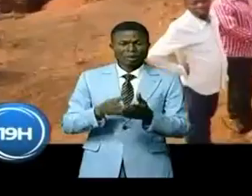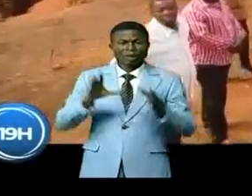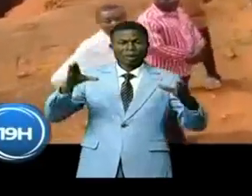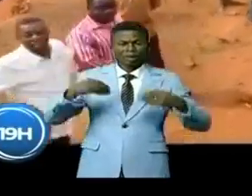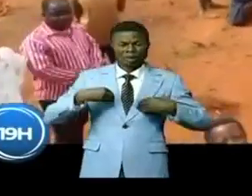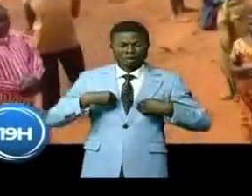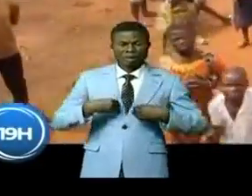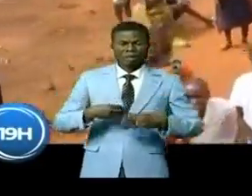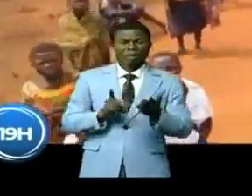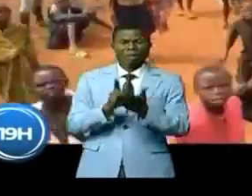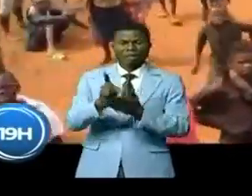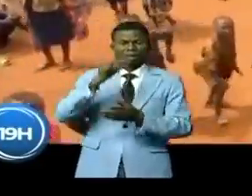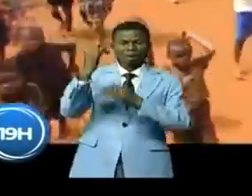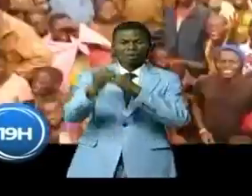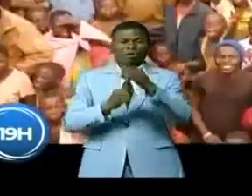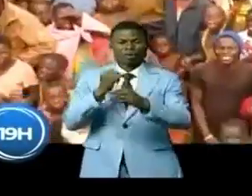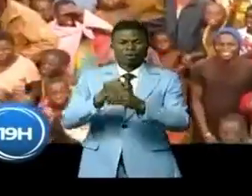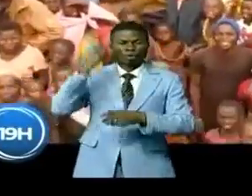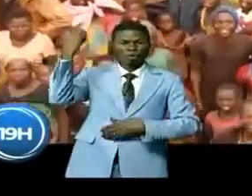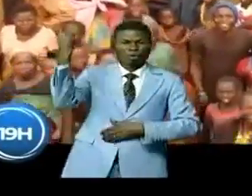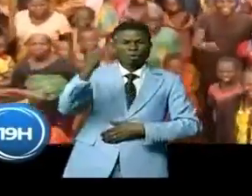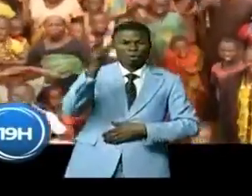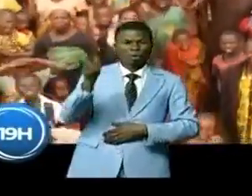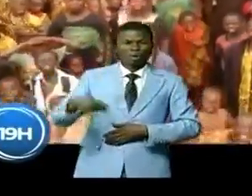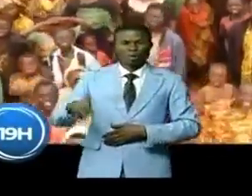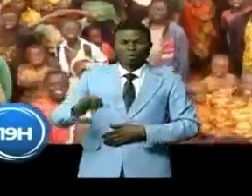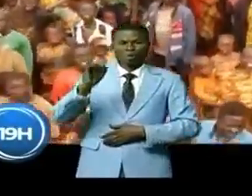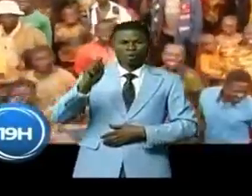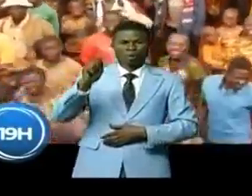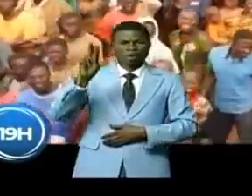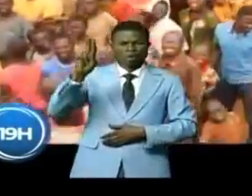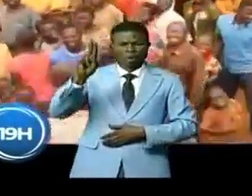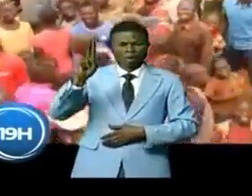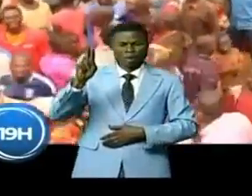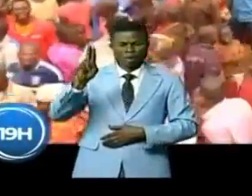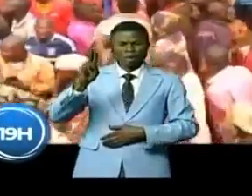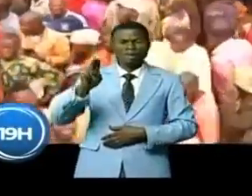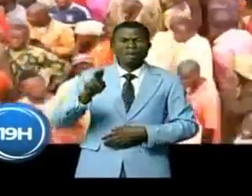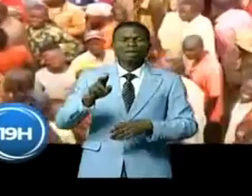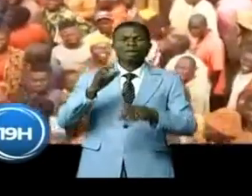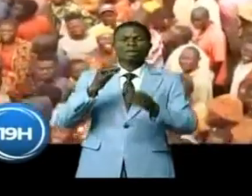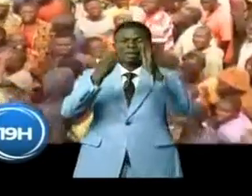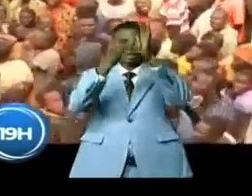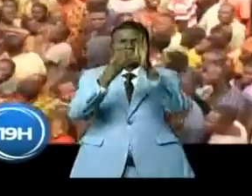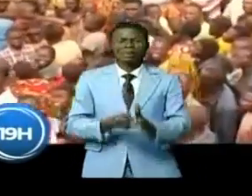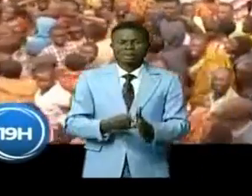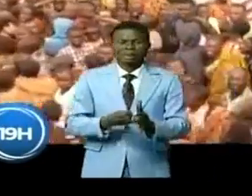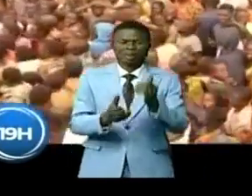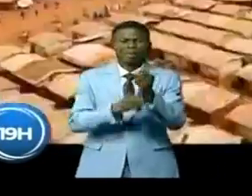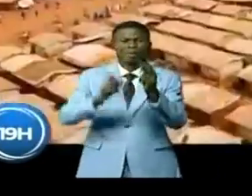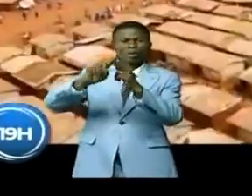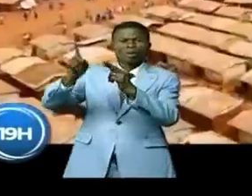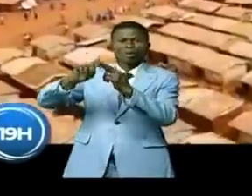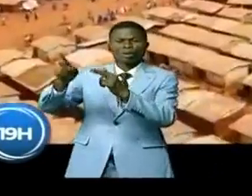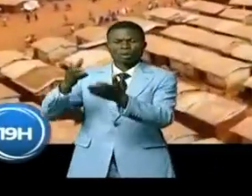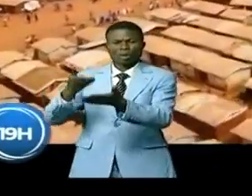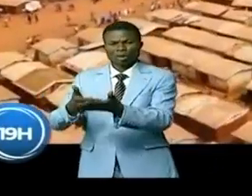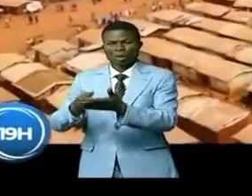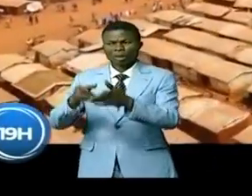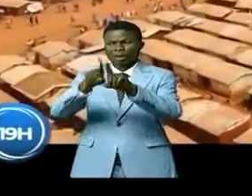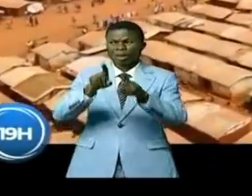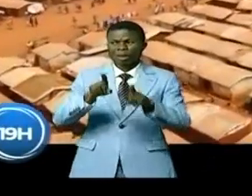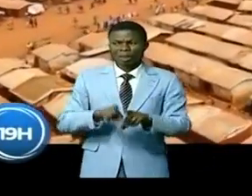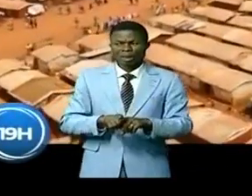droits internationaux humanitaires. La province de l'Ituri regorge plus d'1,7 million déplacés disséminés à travers plus